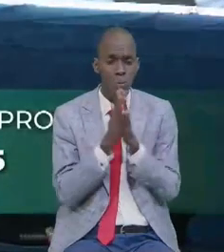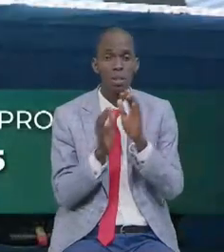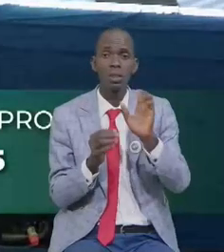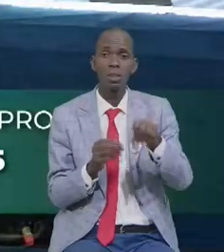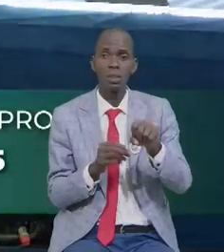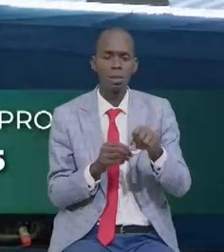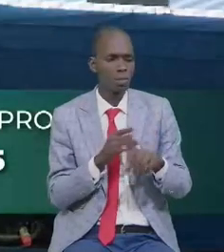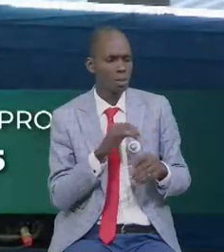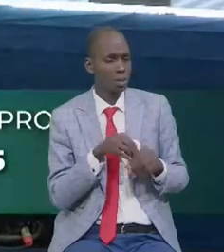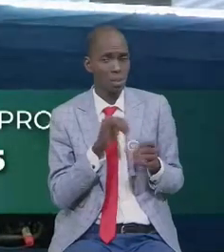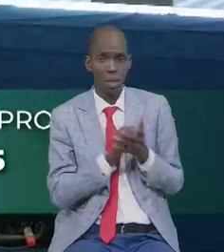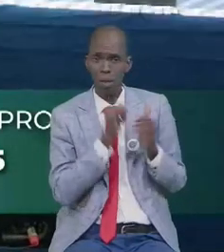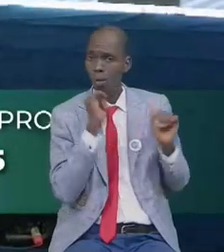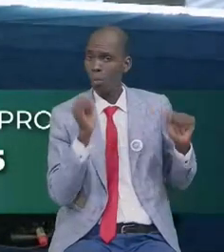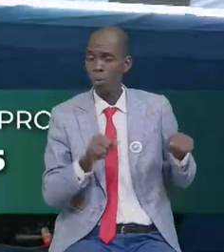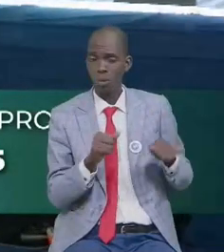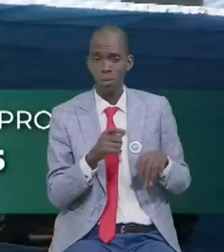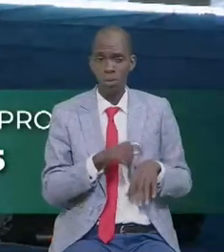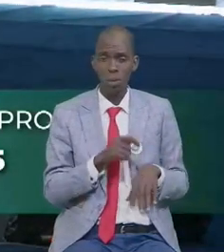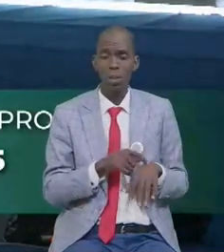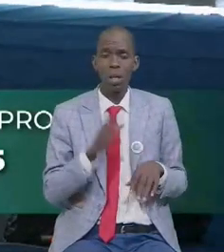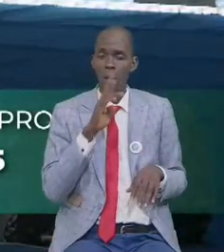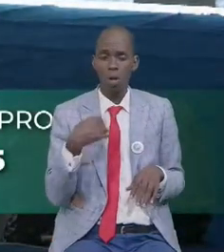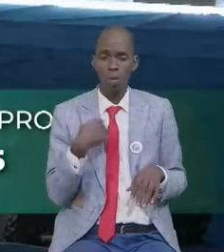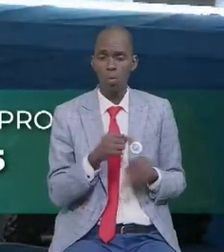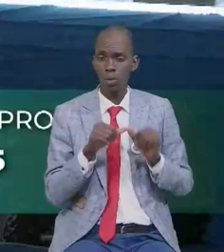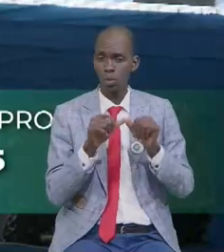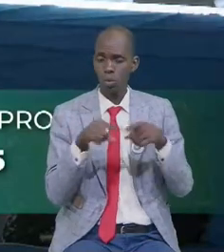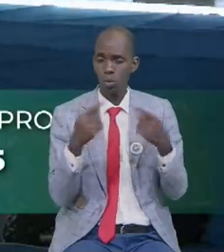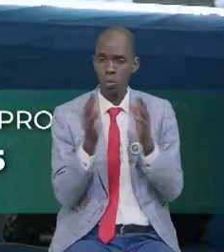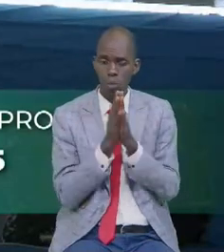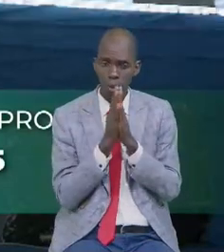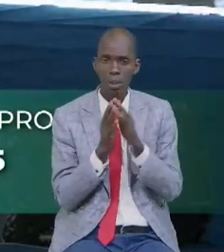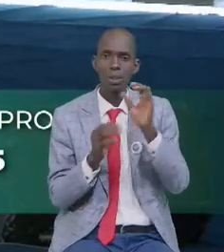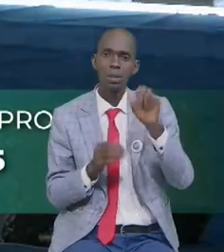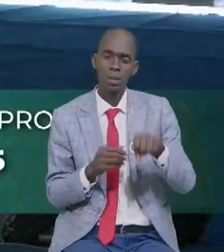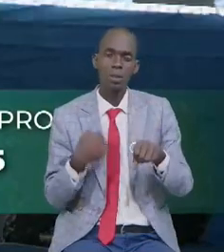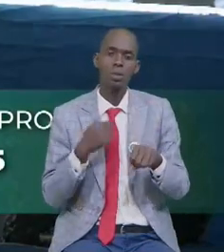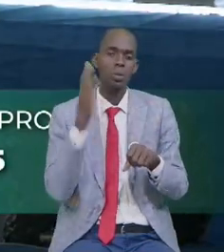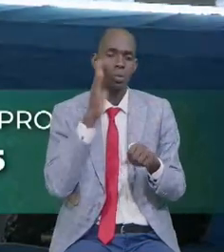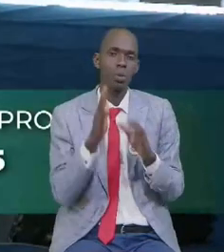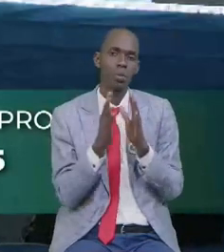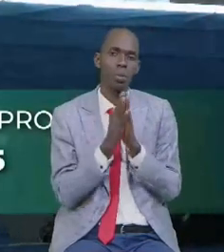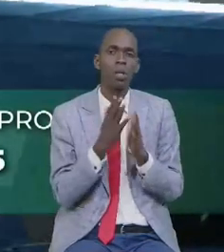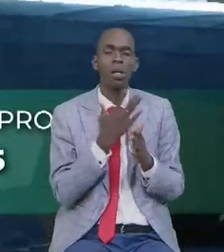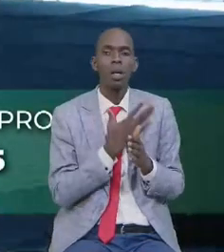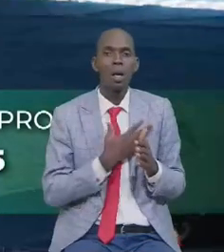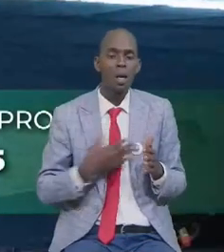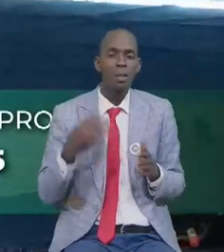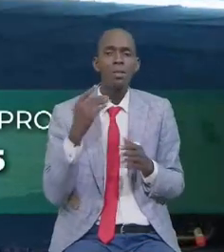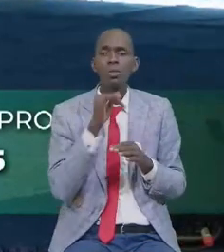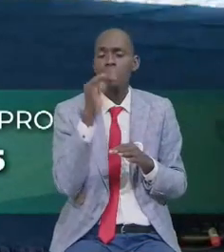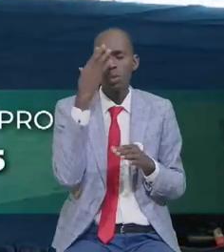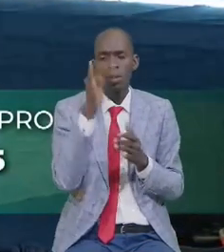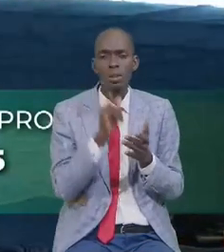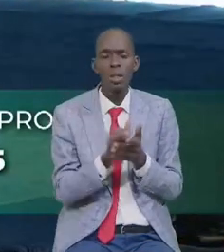Est-ce que je peux prier dans cette situation impossible? Est-ce que nous allons prier? Oui, nous allons prier. Et la solution était dans la main de